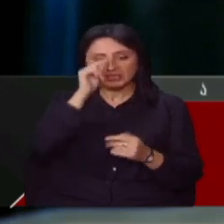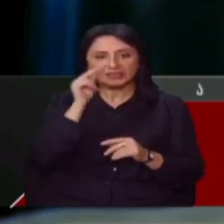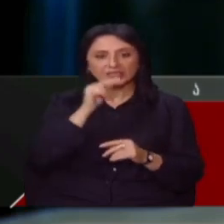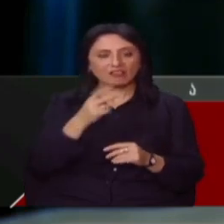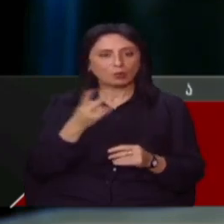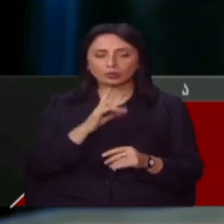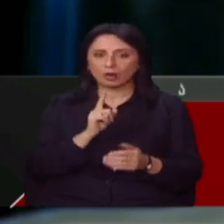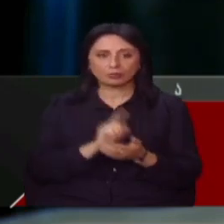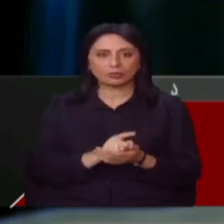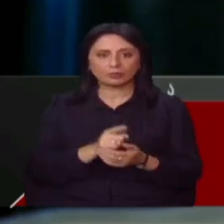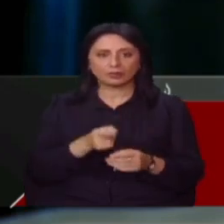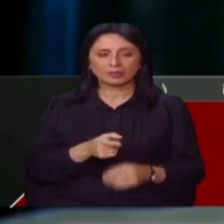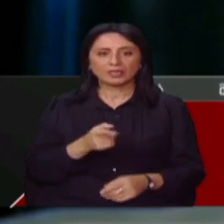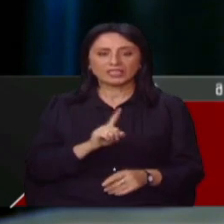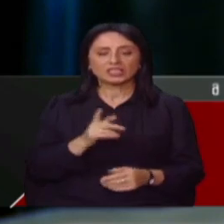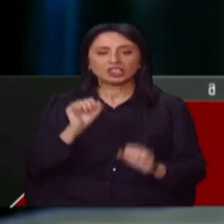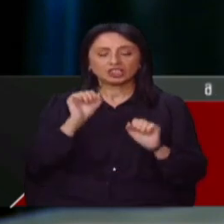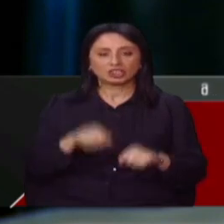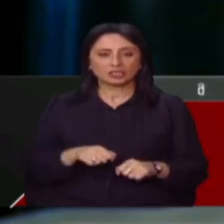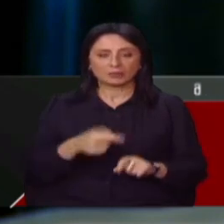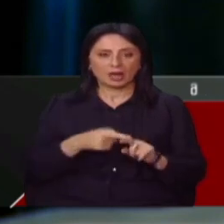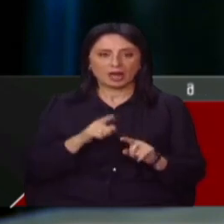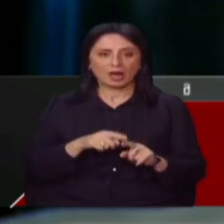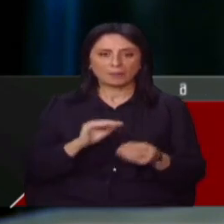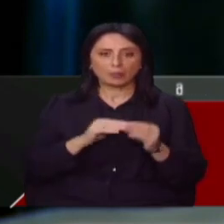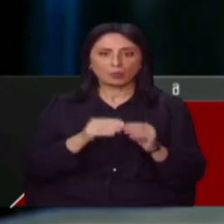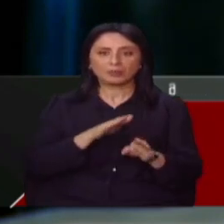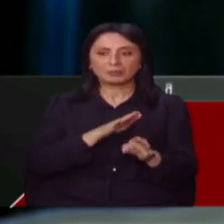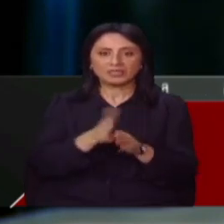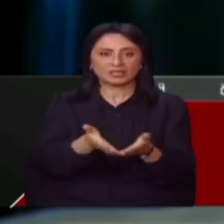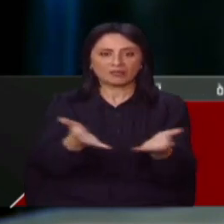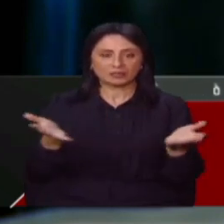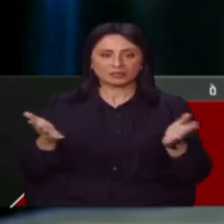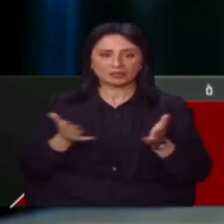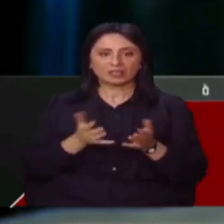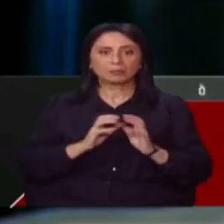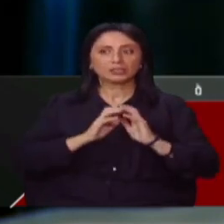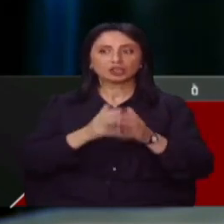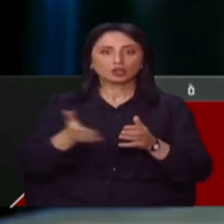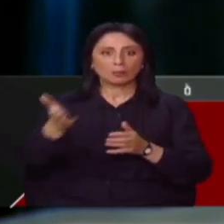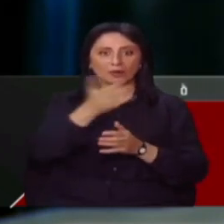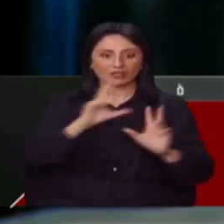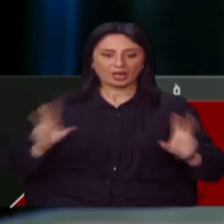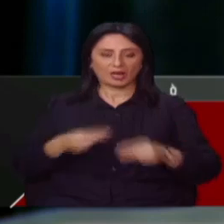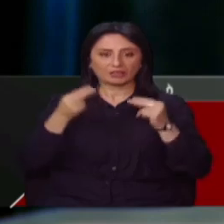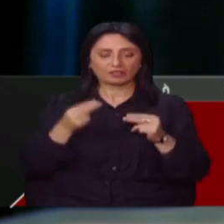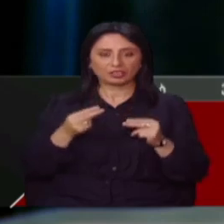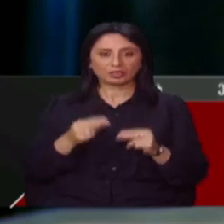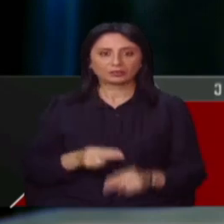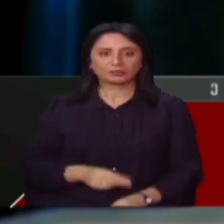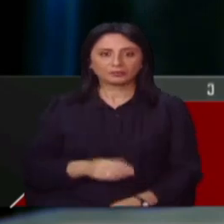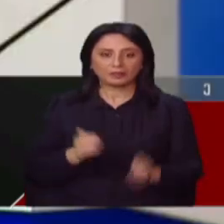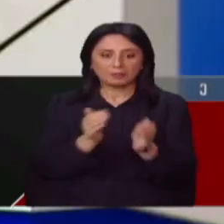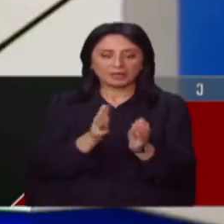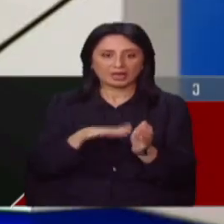სწავლებები არის ის რითიც შეიძლება აი ამ გამოწვევებით სავსე მსოფლიოში გადარჩეს